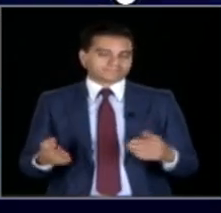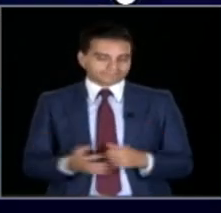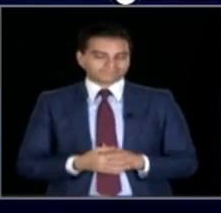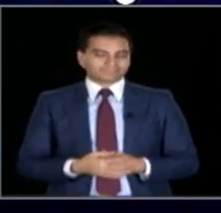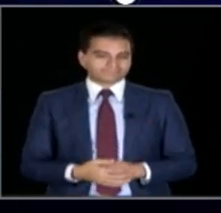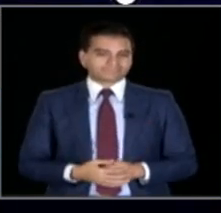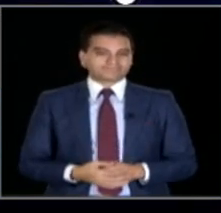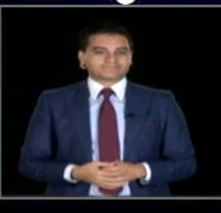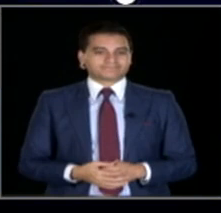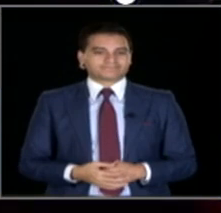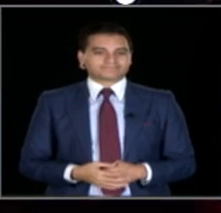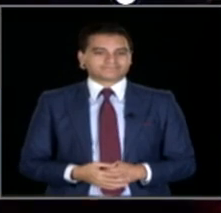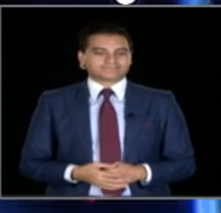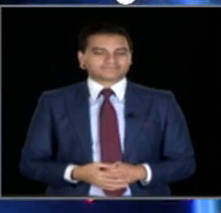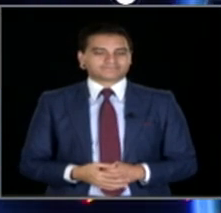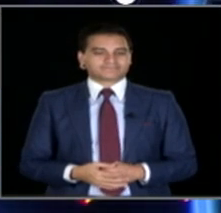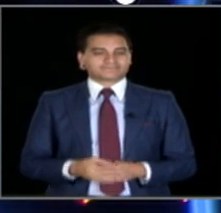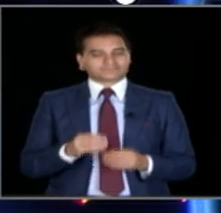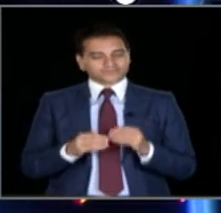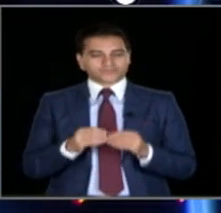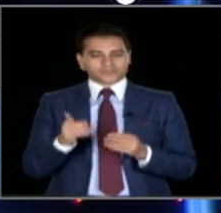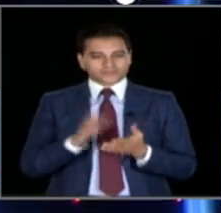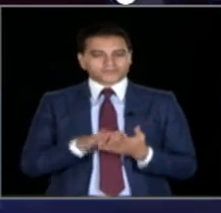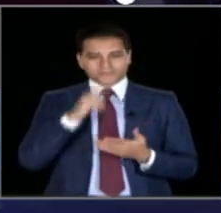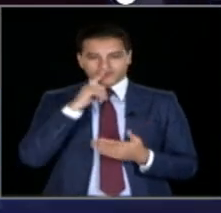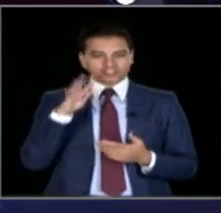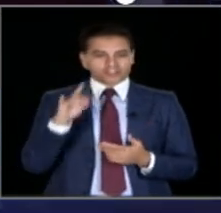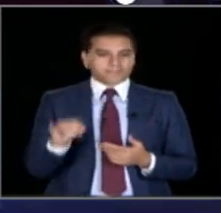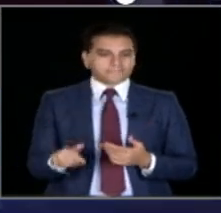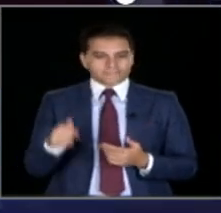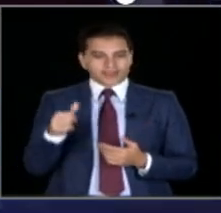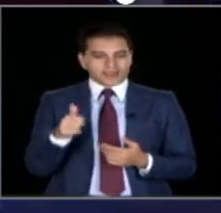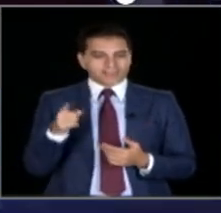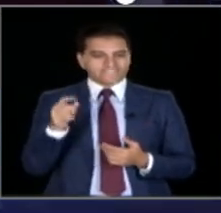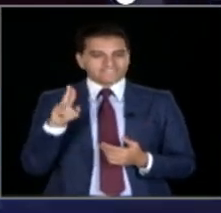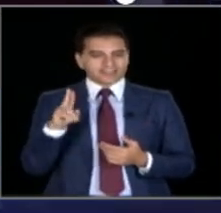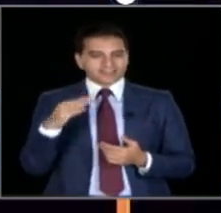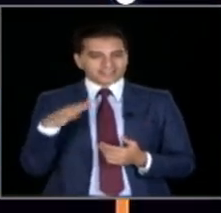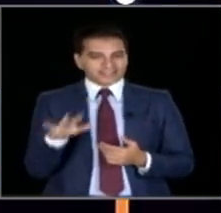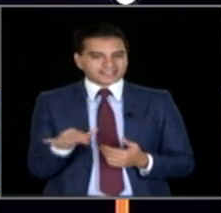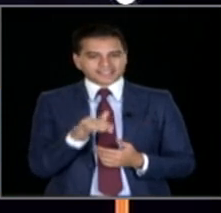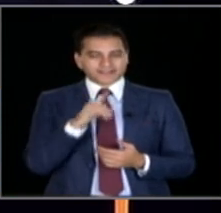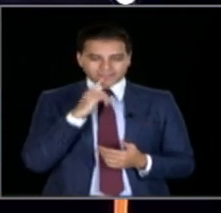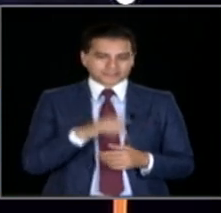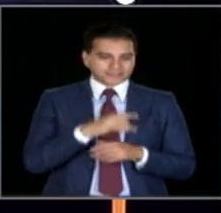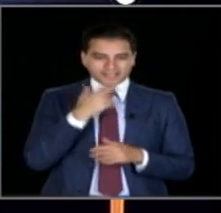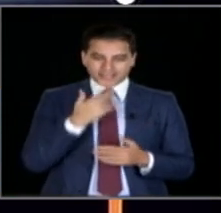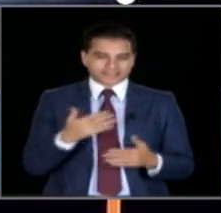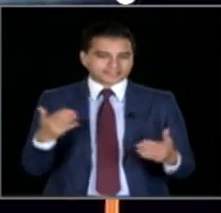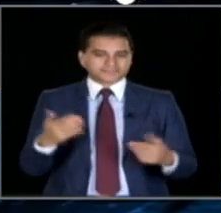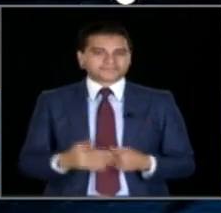إجابة خاطئة. طبعا برافو عليكي الشيماء، هو فتح غانم، ولكن هارد لك